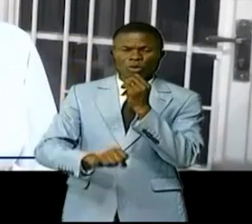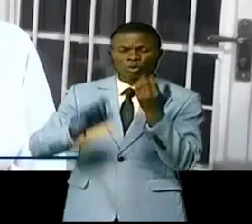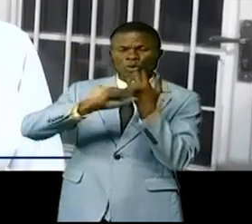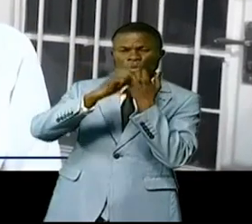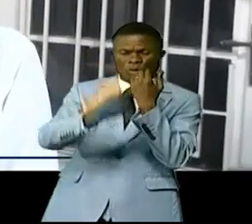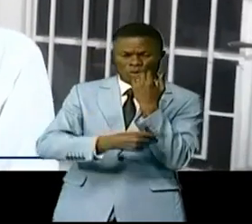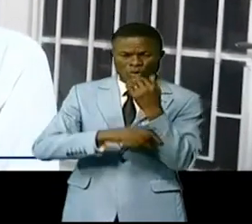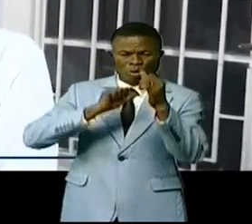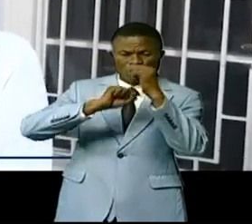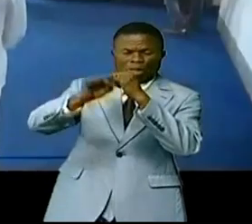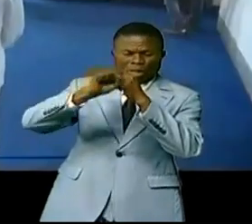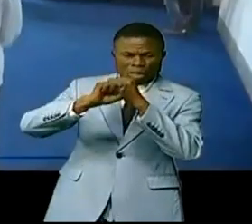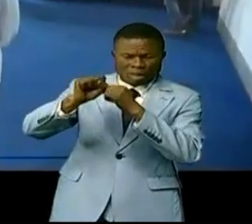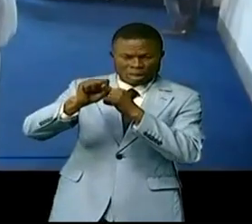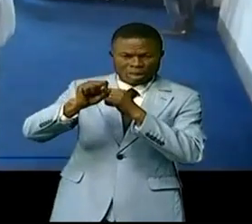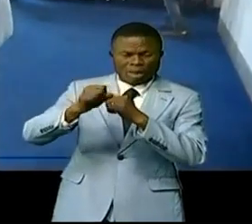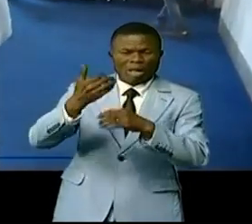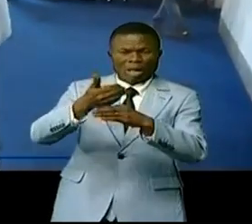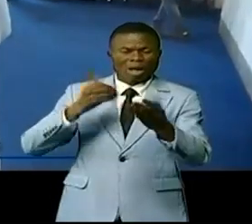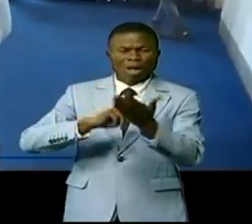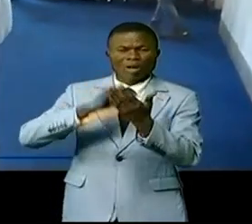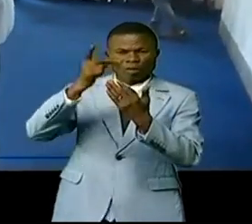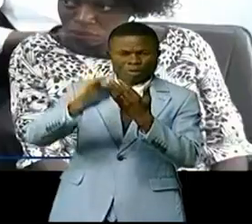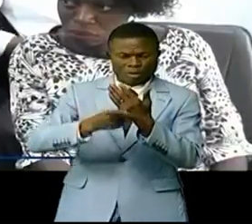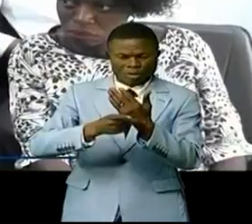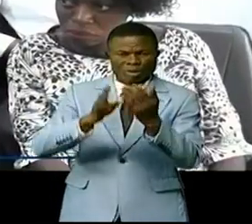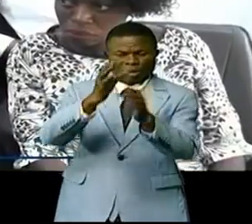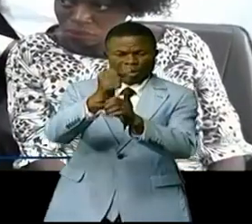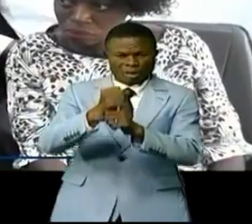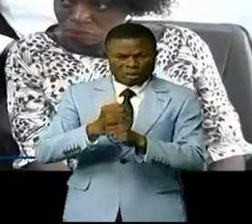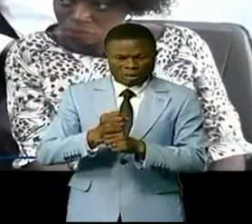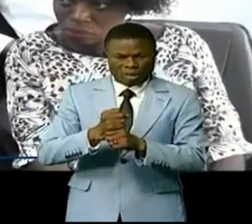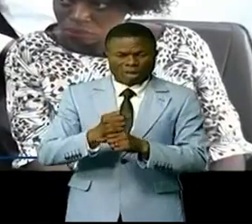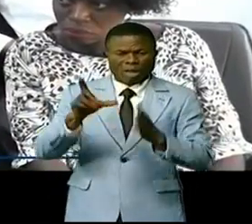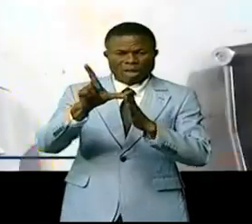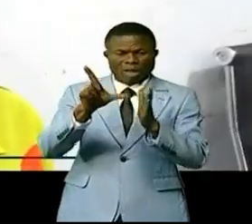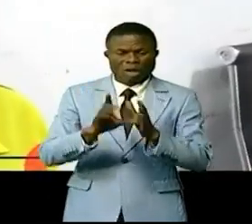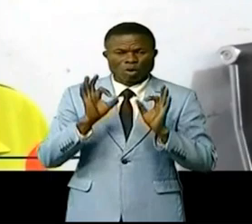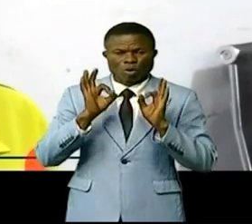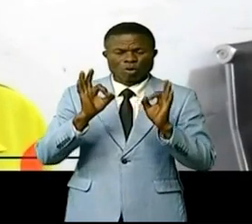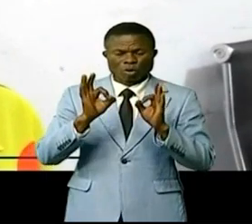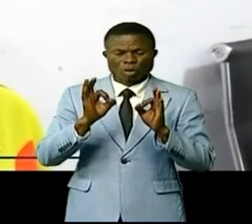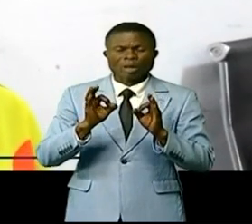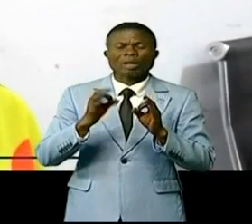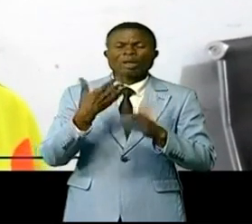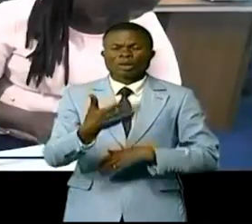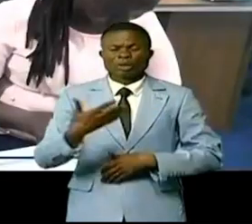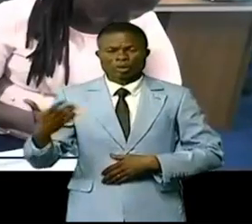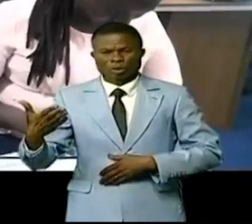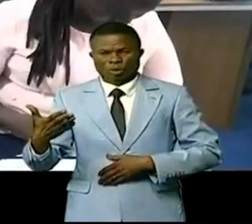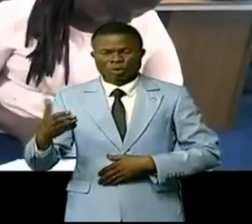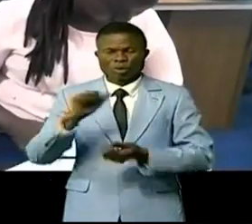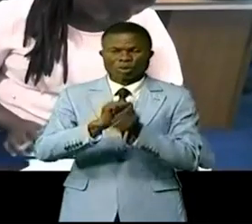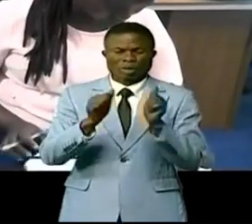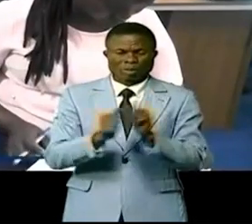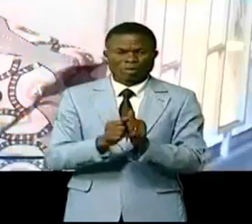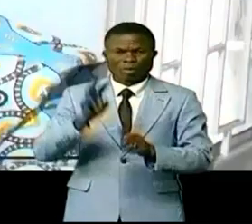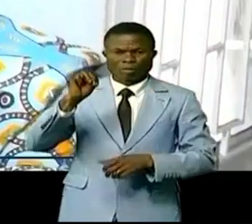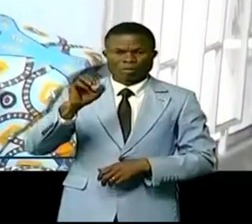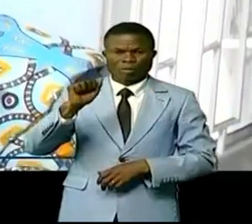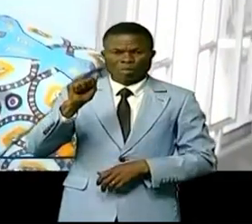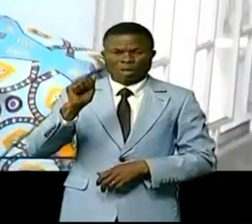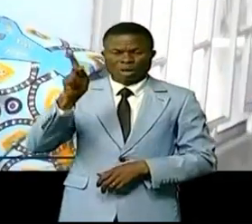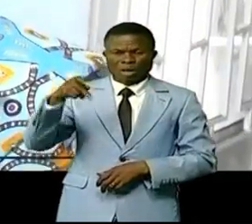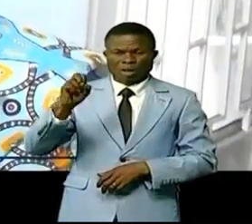la campagne des plaidoyers d'un avant-projet en vue d'obtenir une nouvelle loi en la matière conformément au traité de Maputo dont la RDC